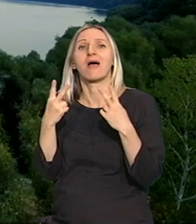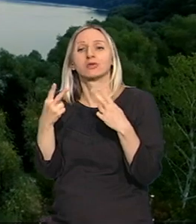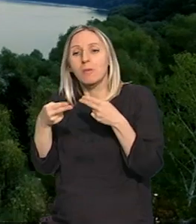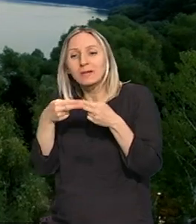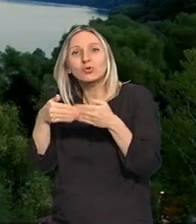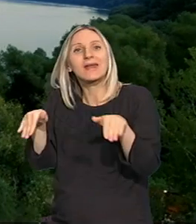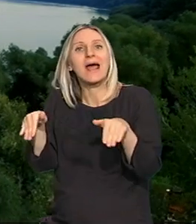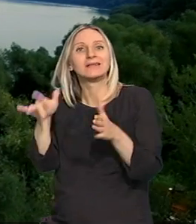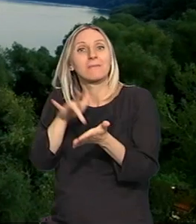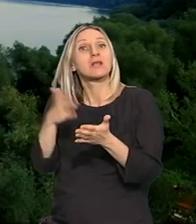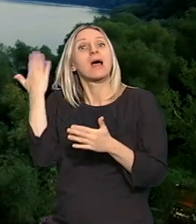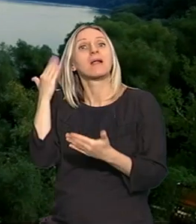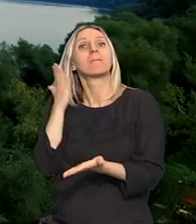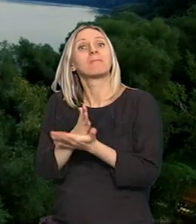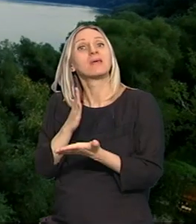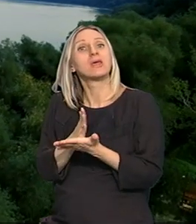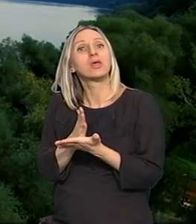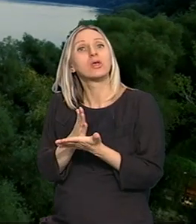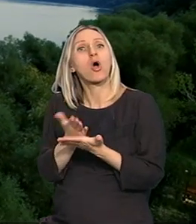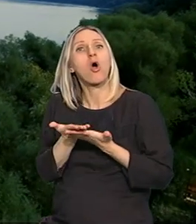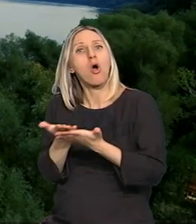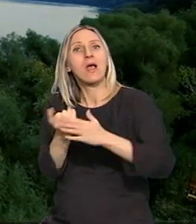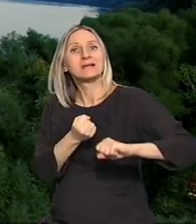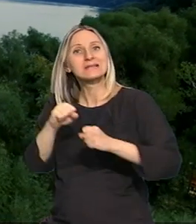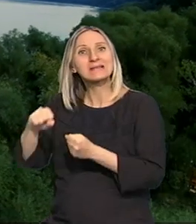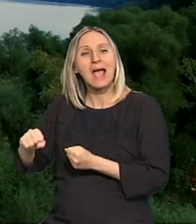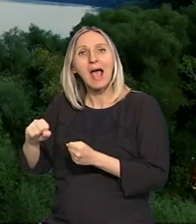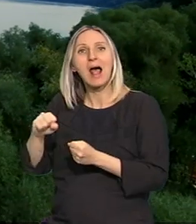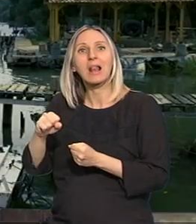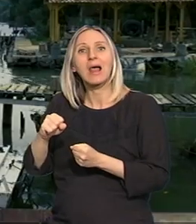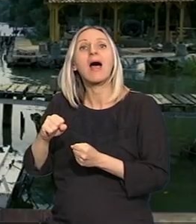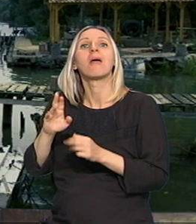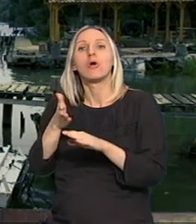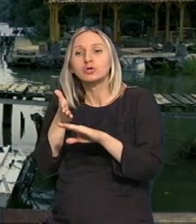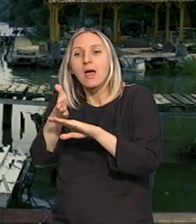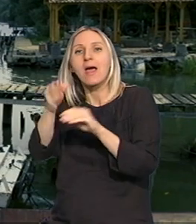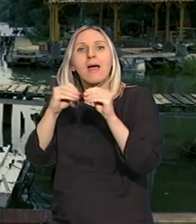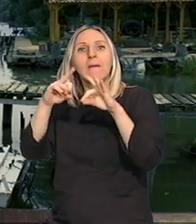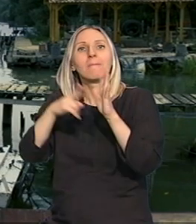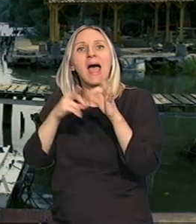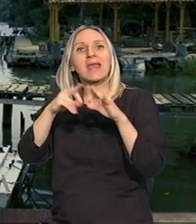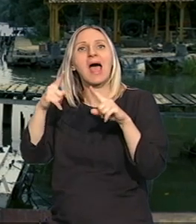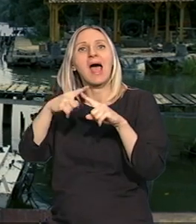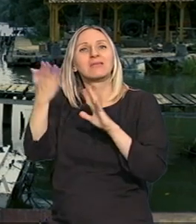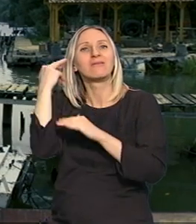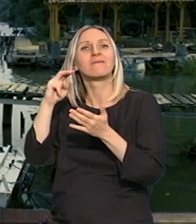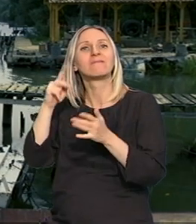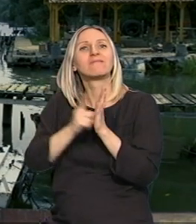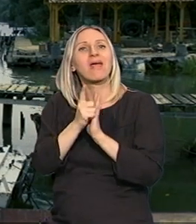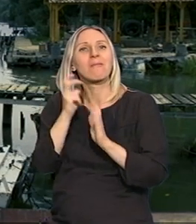ranije imalo skelu i izlaz na austrijsku teritoriju Banat, vrlo brzo